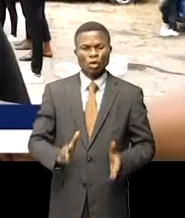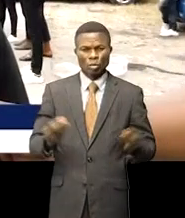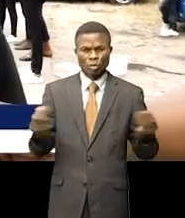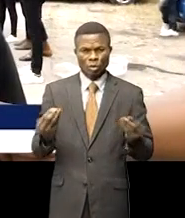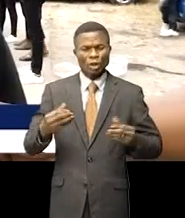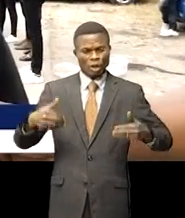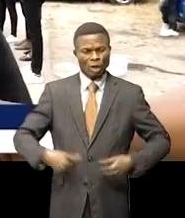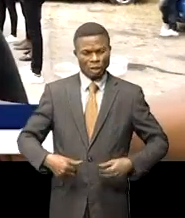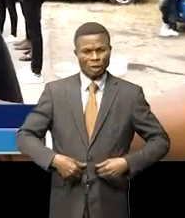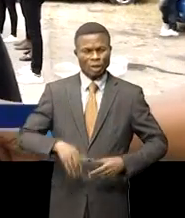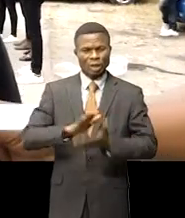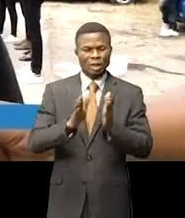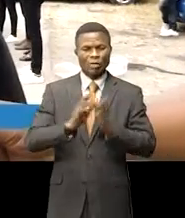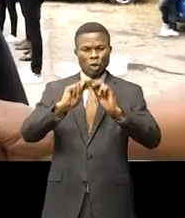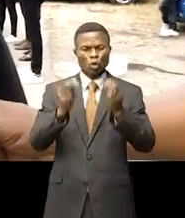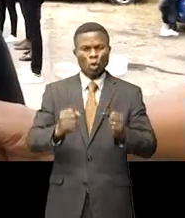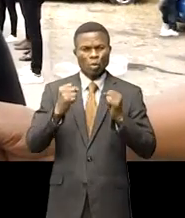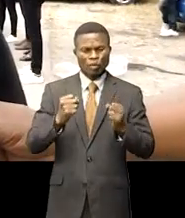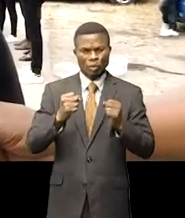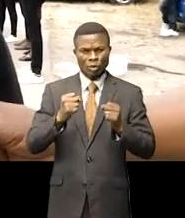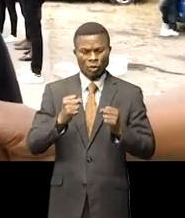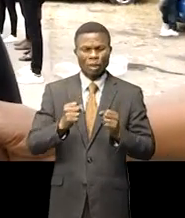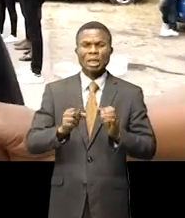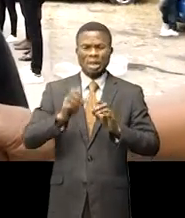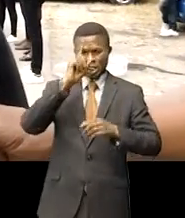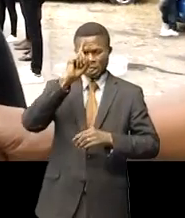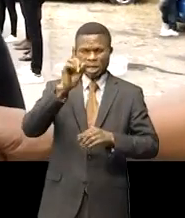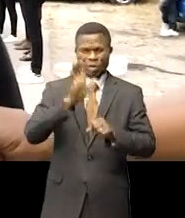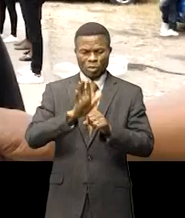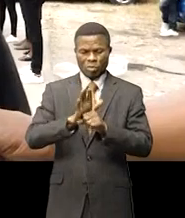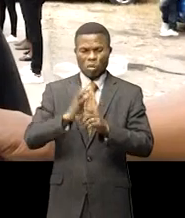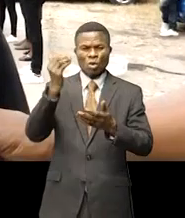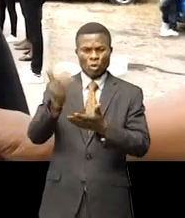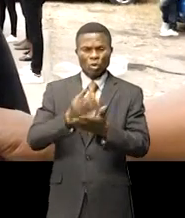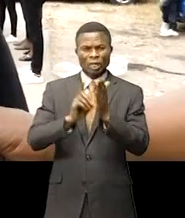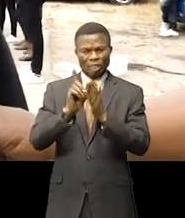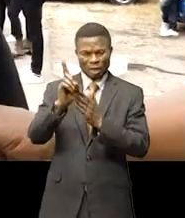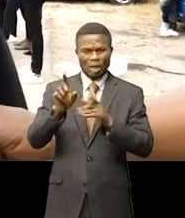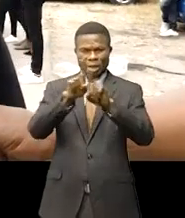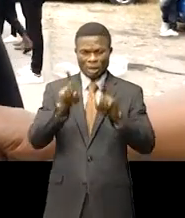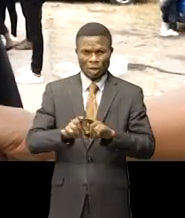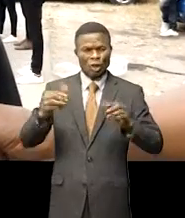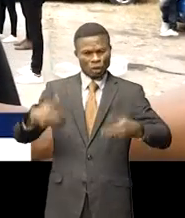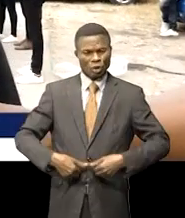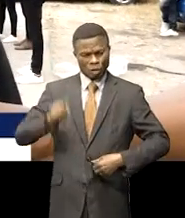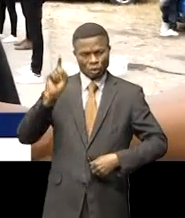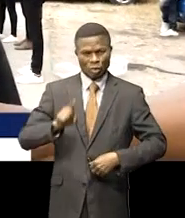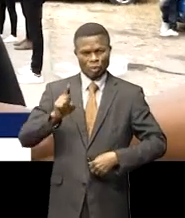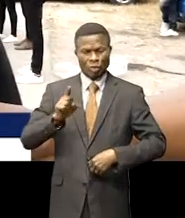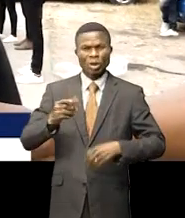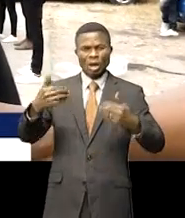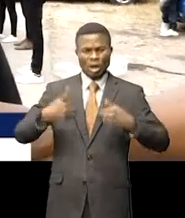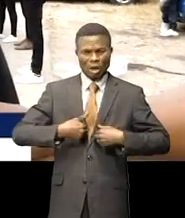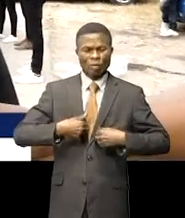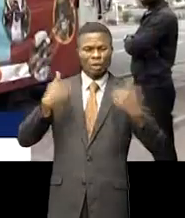qu'elle constitue une dynamique, elle a du potentiel qu'il faut exploiter et il faut que cette jeunesse puisse avoir une